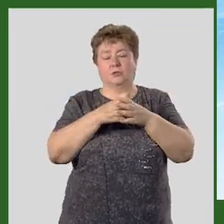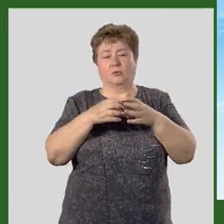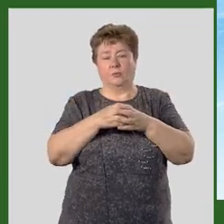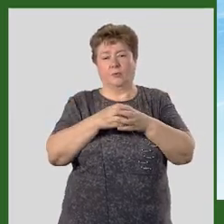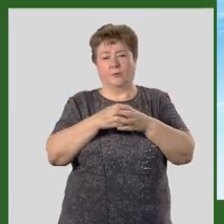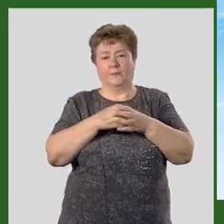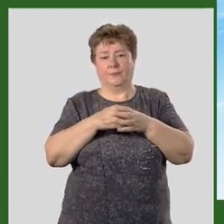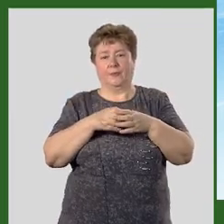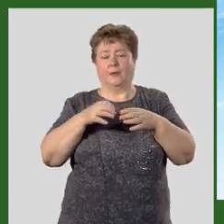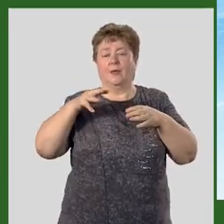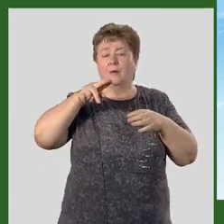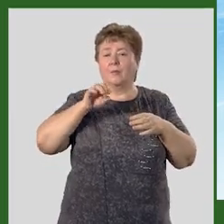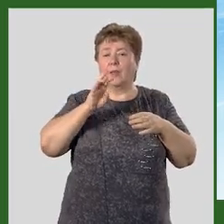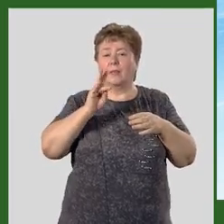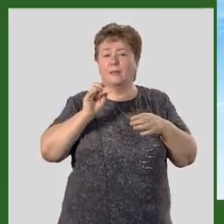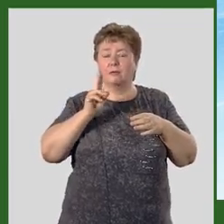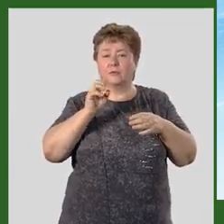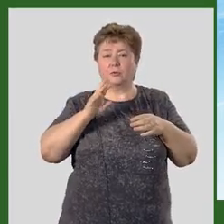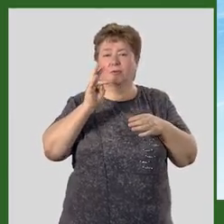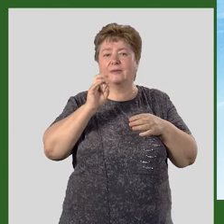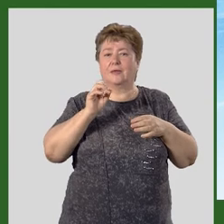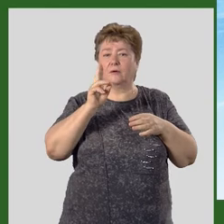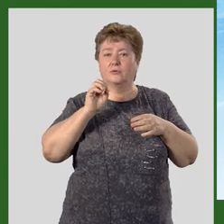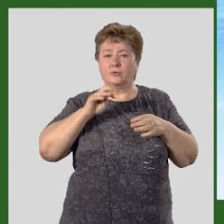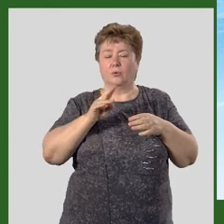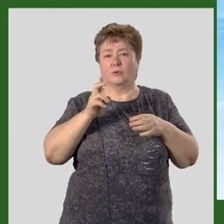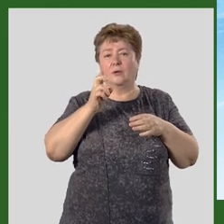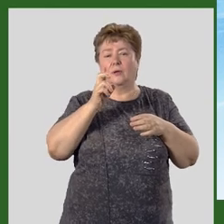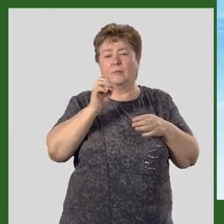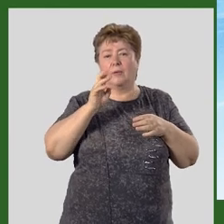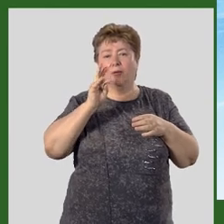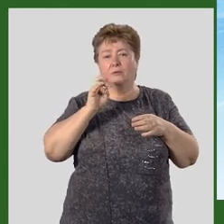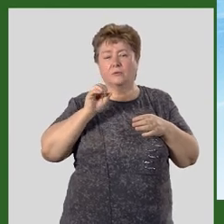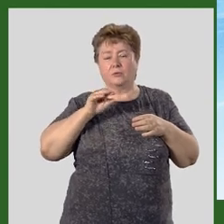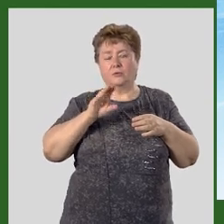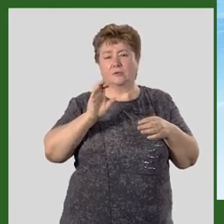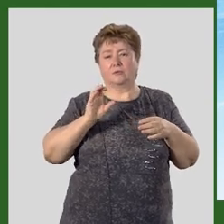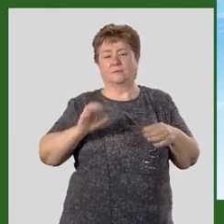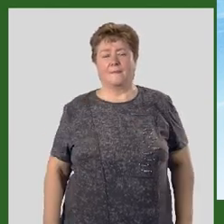группы – планктон, нектон и бентос.